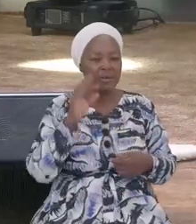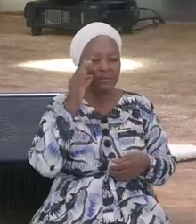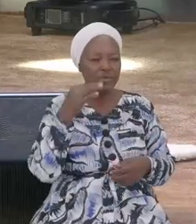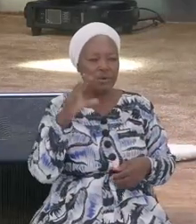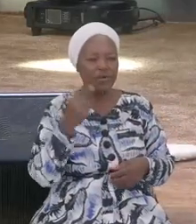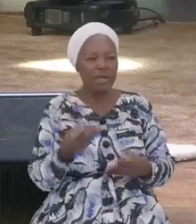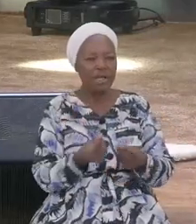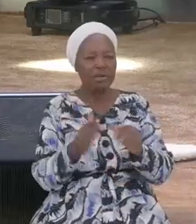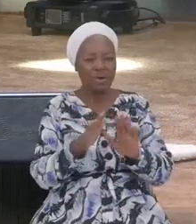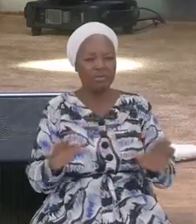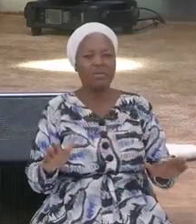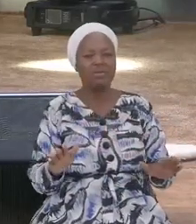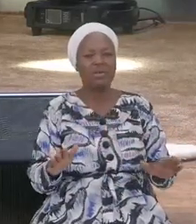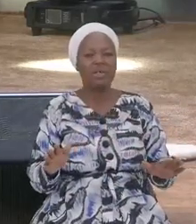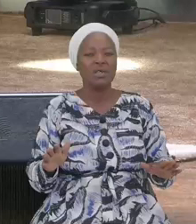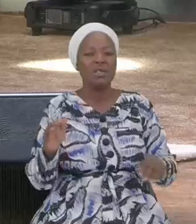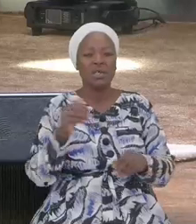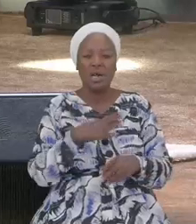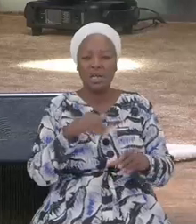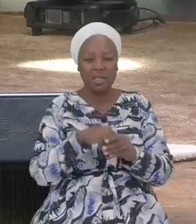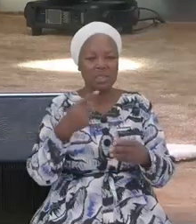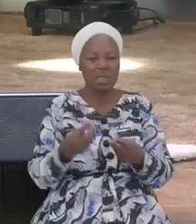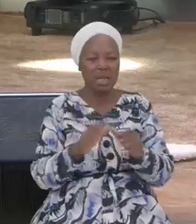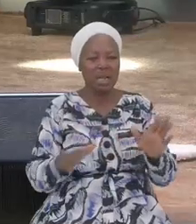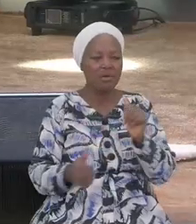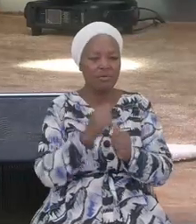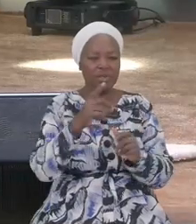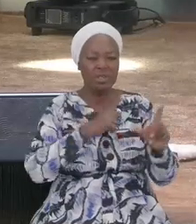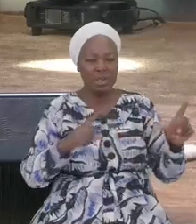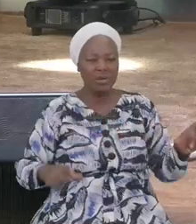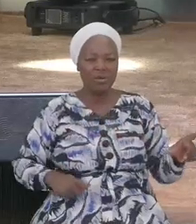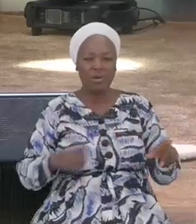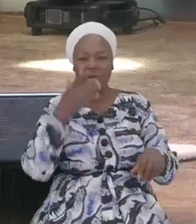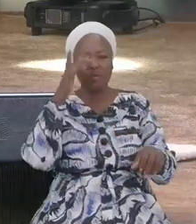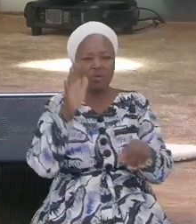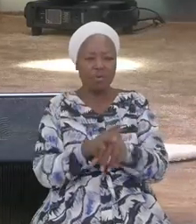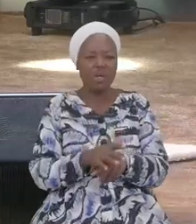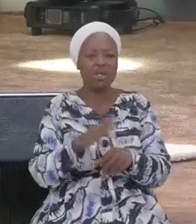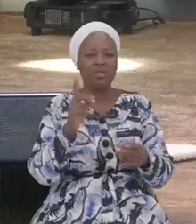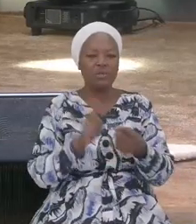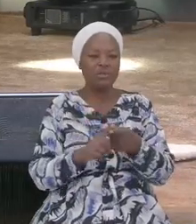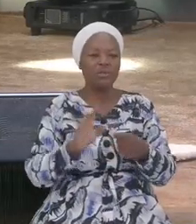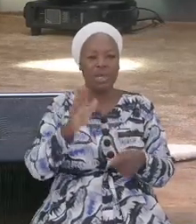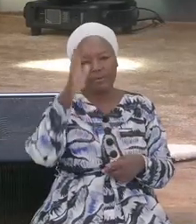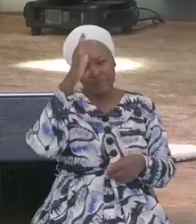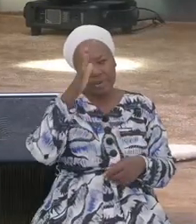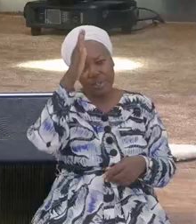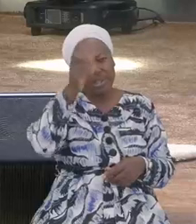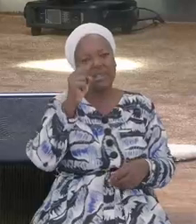sol dans le pays que l'Éternel a juré à tes pères de